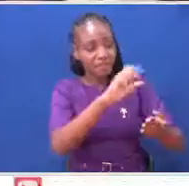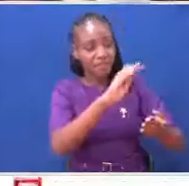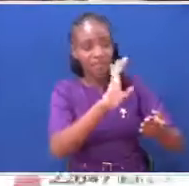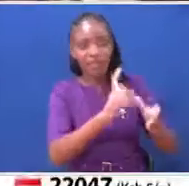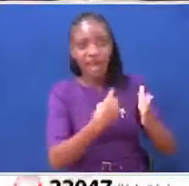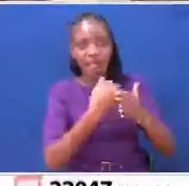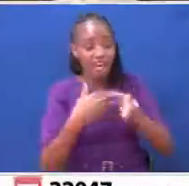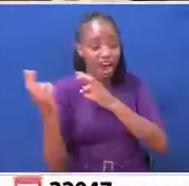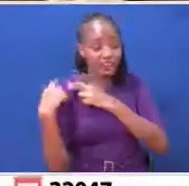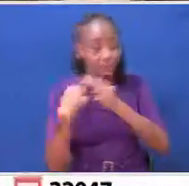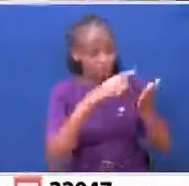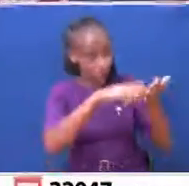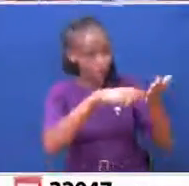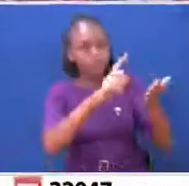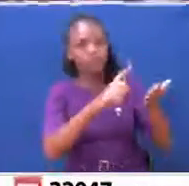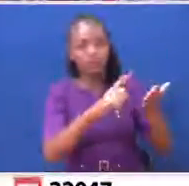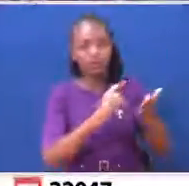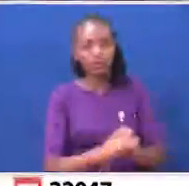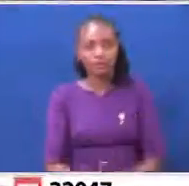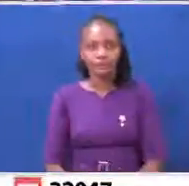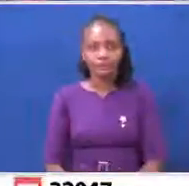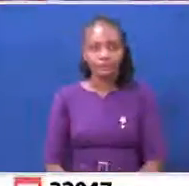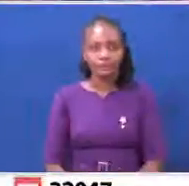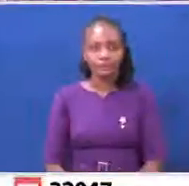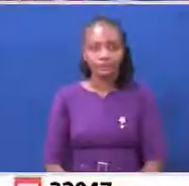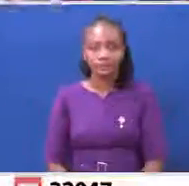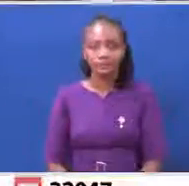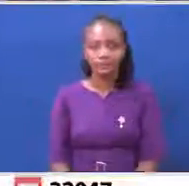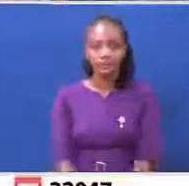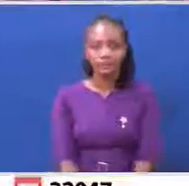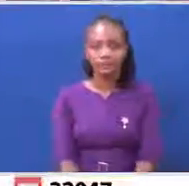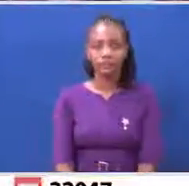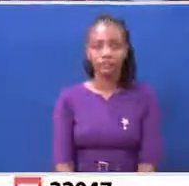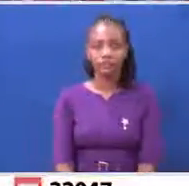ili saini hizo kudhibitishwa. Paul Kirubi, TV47, Nairobi.